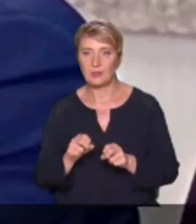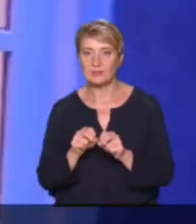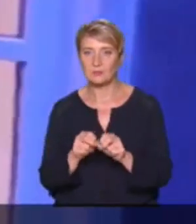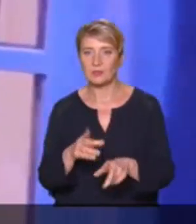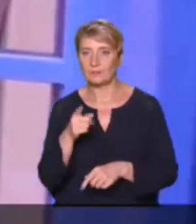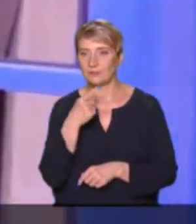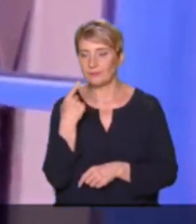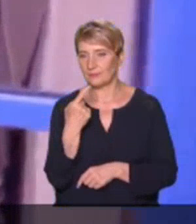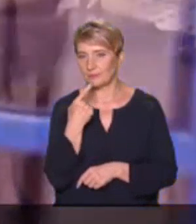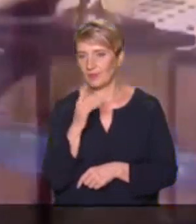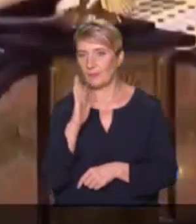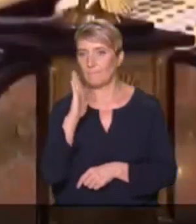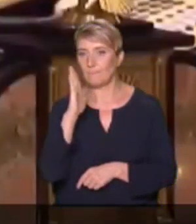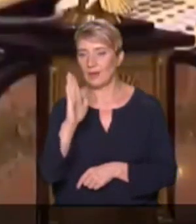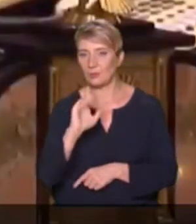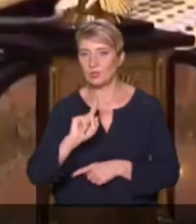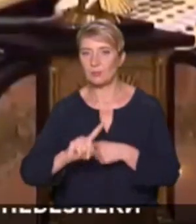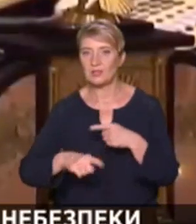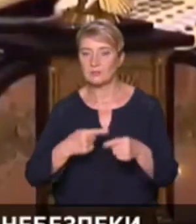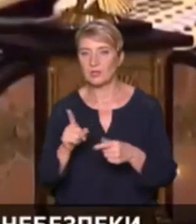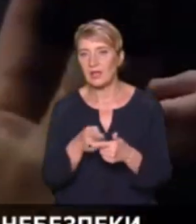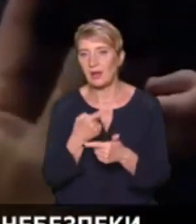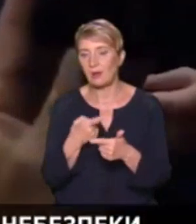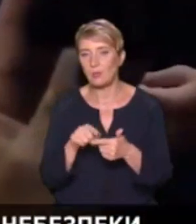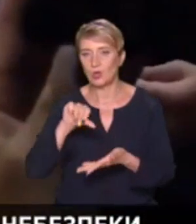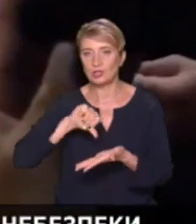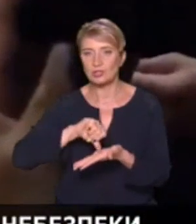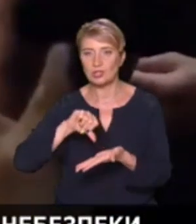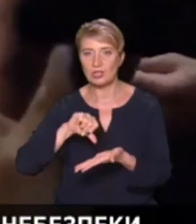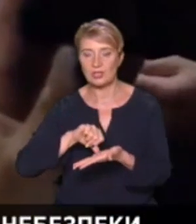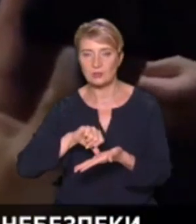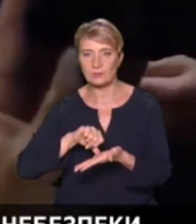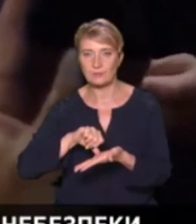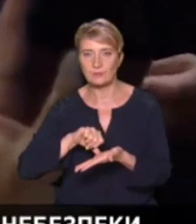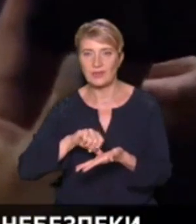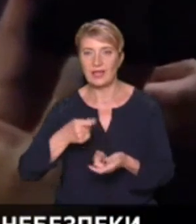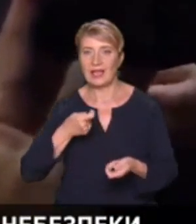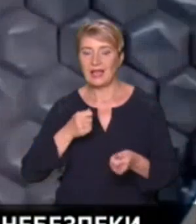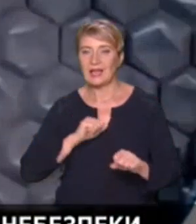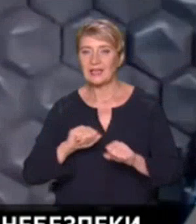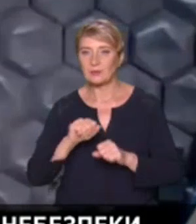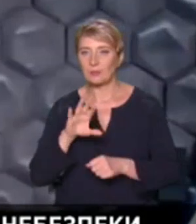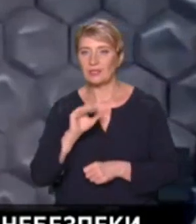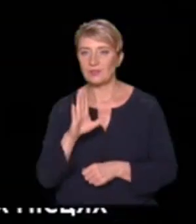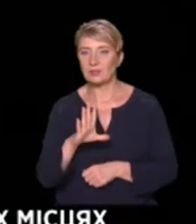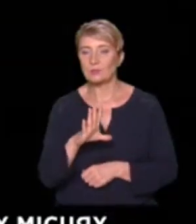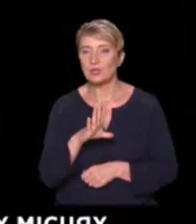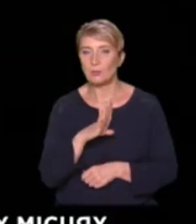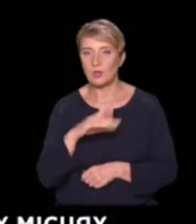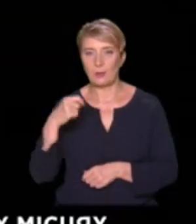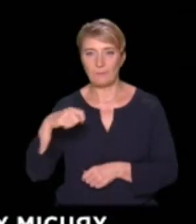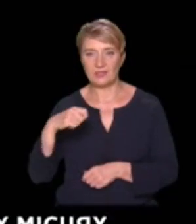називають імовірним майбутнім наступником, або принаймні членом тріумвірату керівників. Медведєв уже був президентом Росії